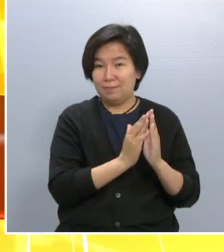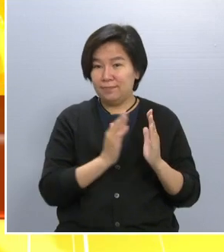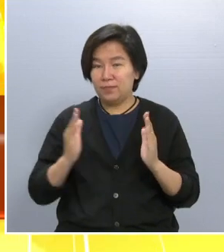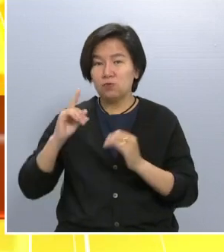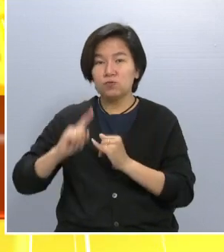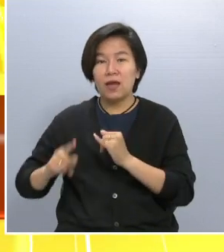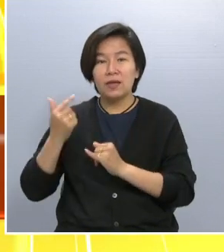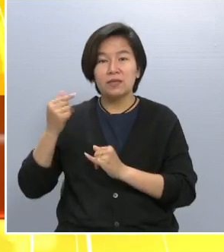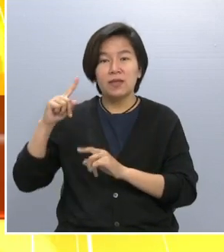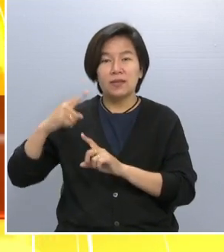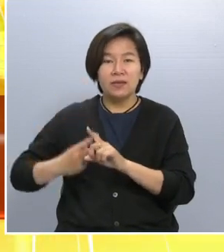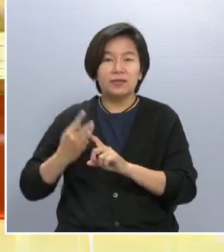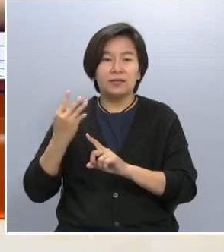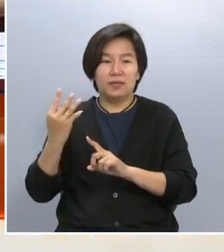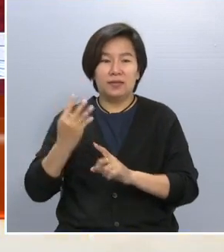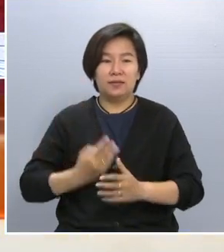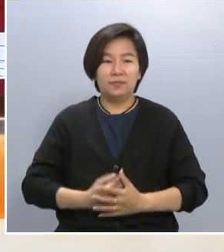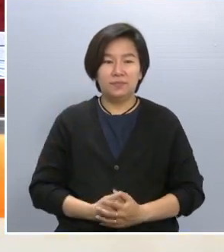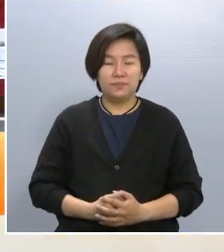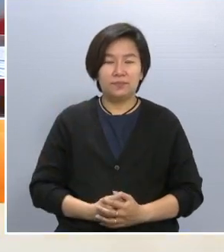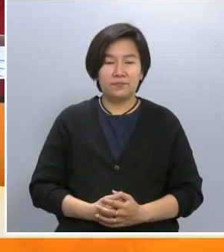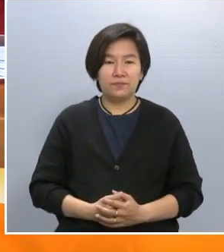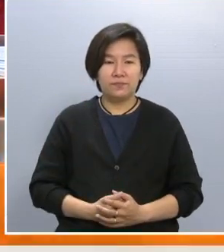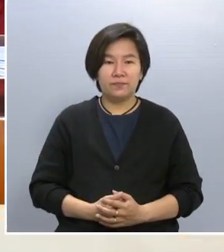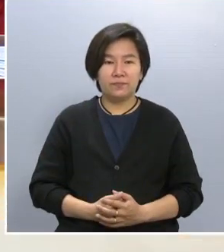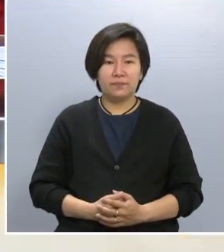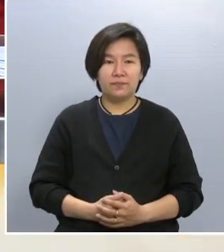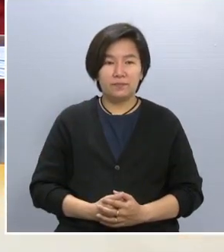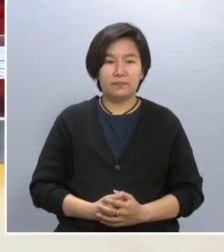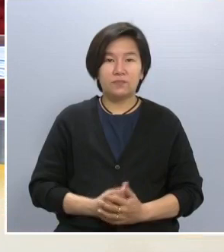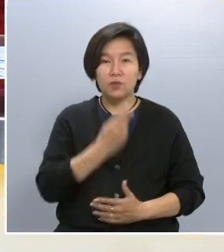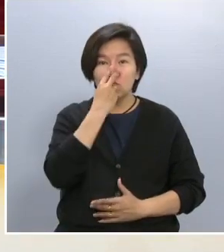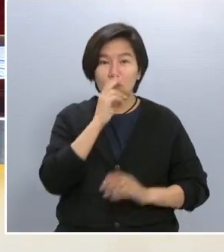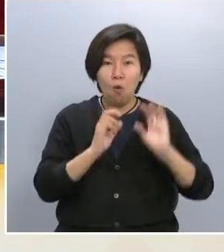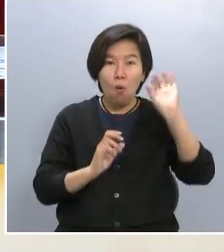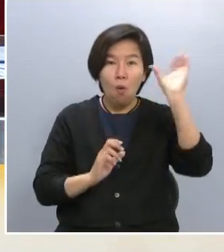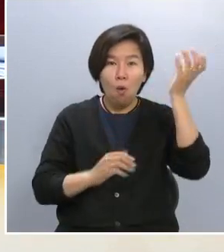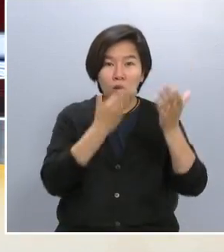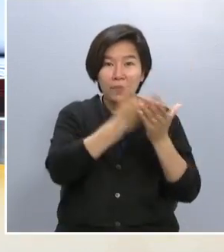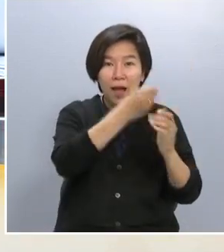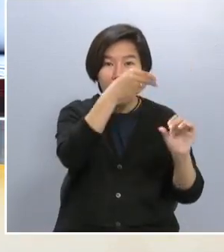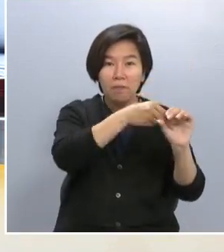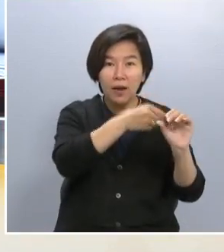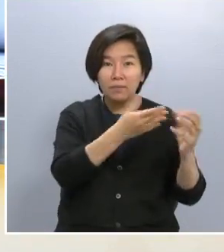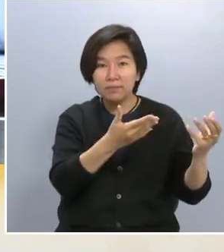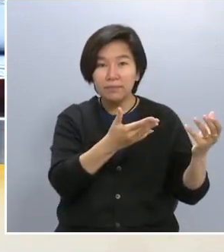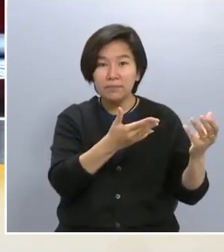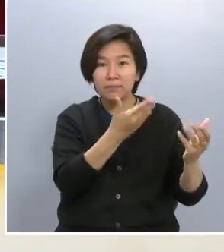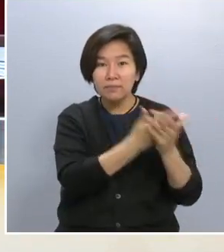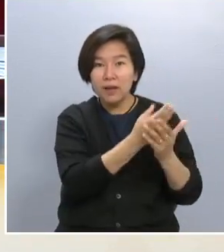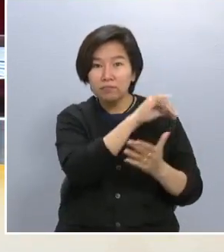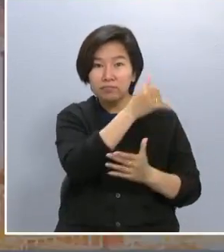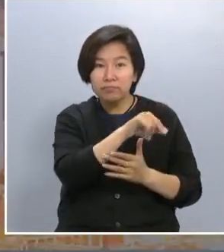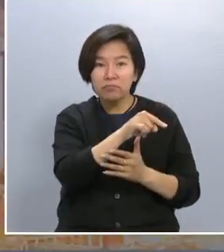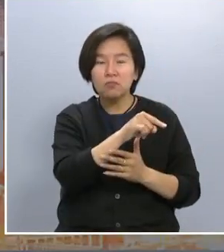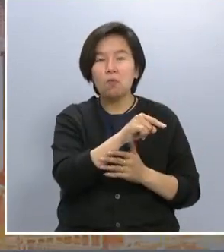และเราว่ากันต่อท่านผู้ชมครับน้ำมันลอกเป็นยังไงเมื่อวานนี้น้ำมันไทยไม่มีการประกาศใช่ไหม